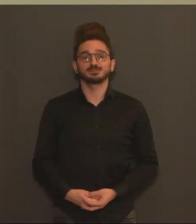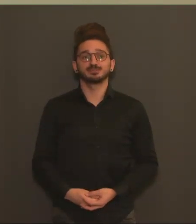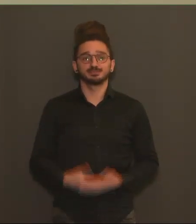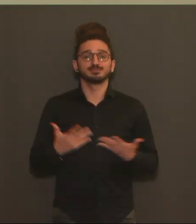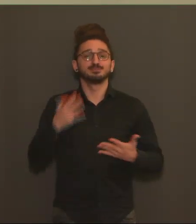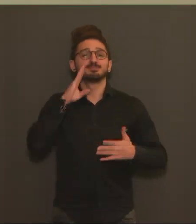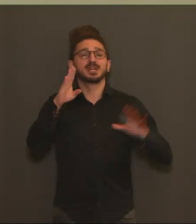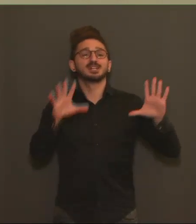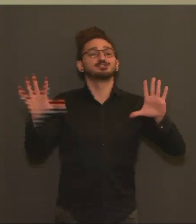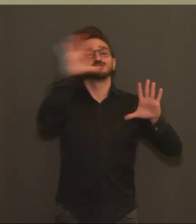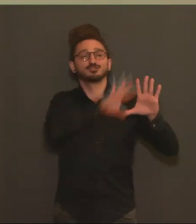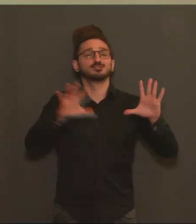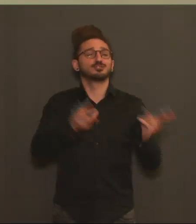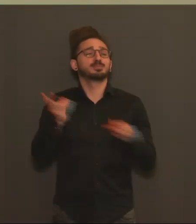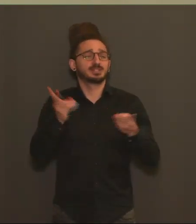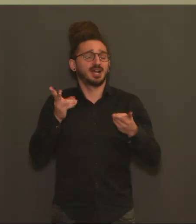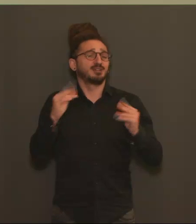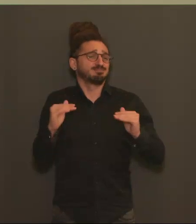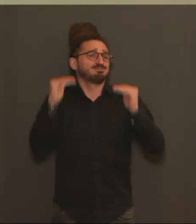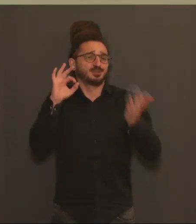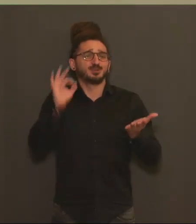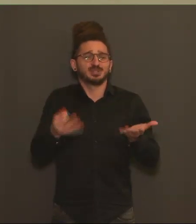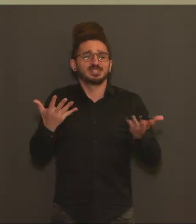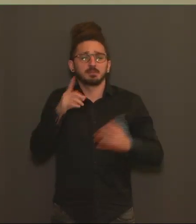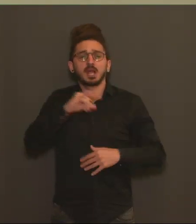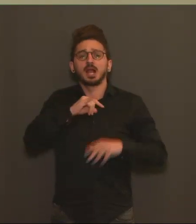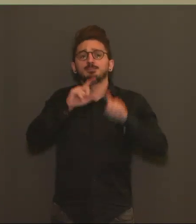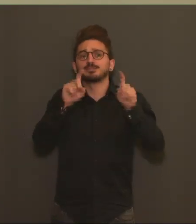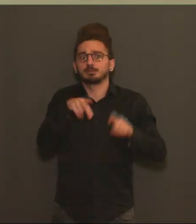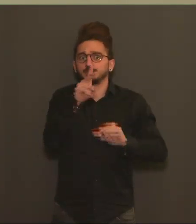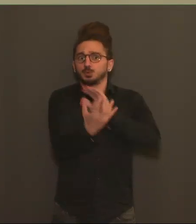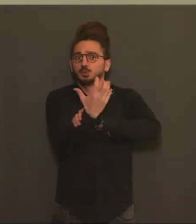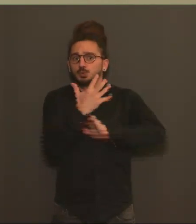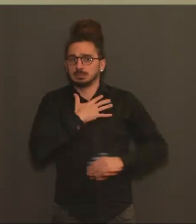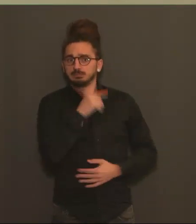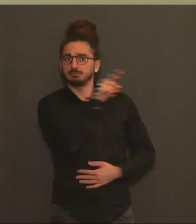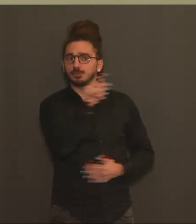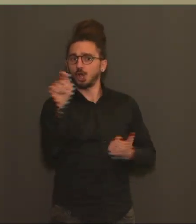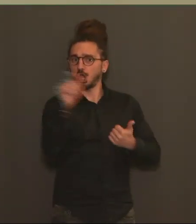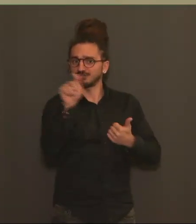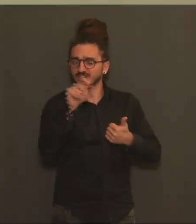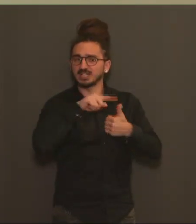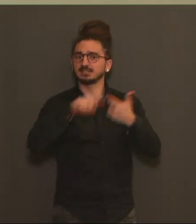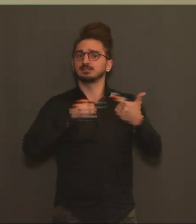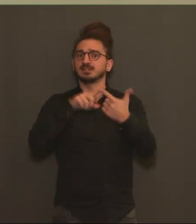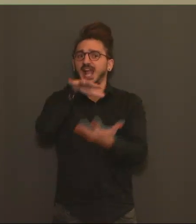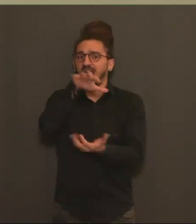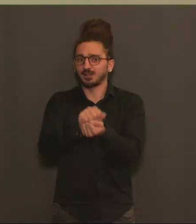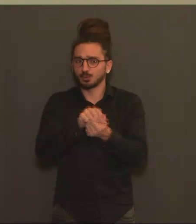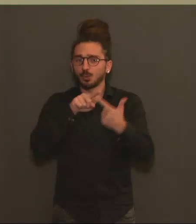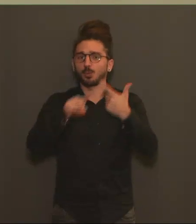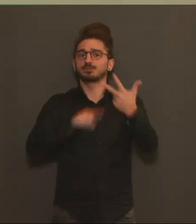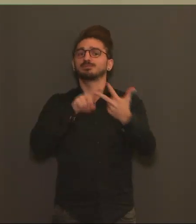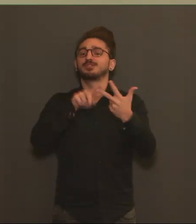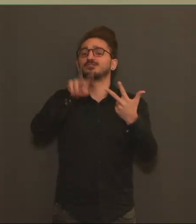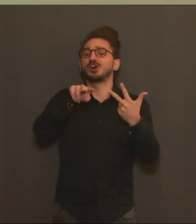plus marqué dans certaines provinces, comme dans la province d'Anvers, dans le Hainaut et en Flandre occidentale. Ceci nous amène